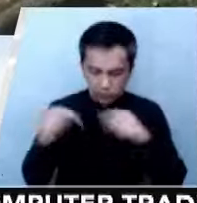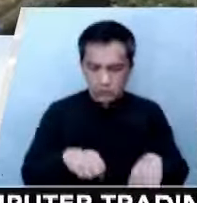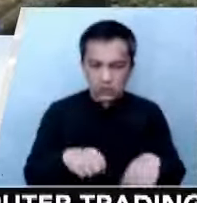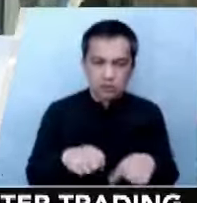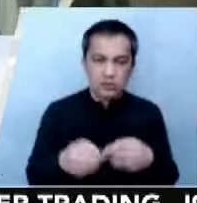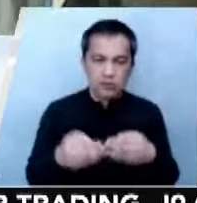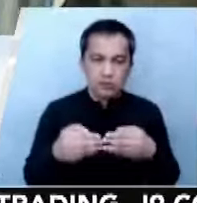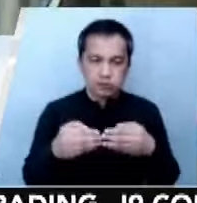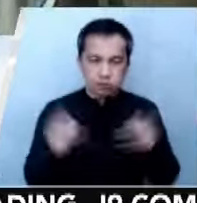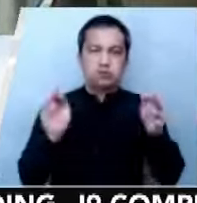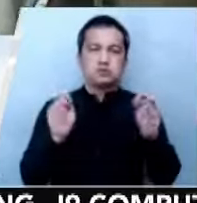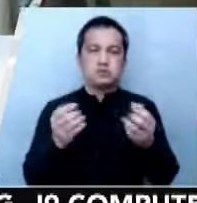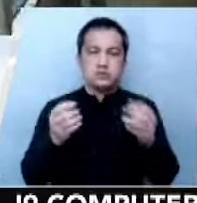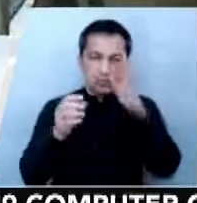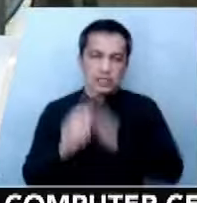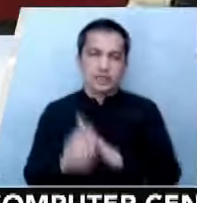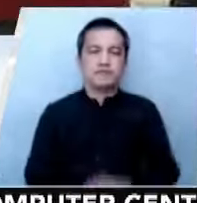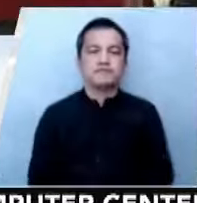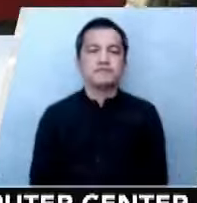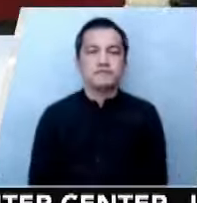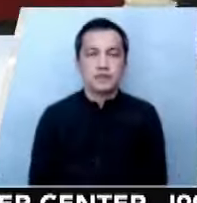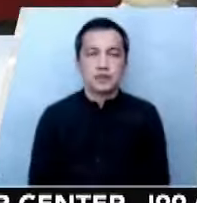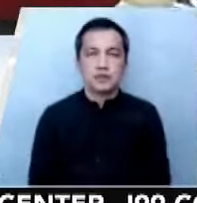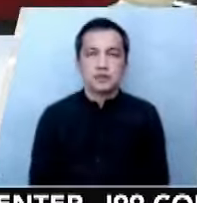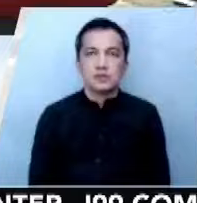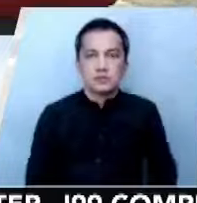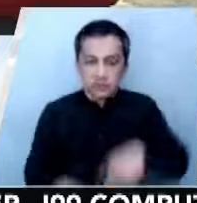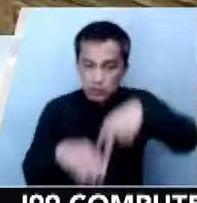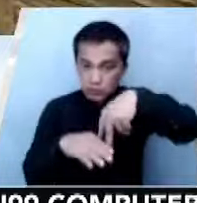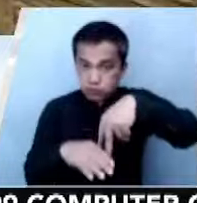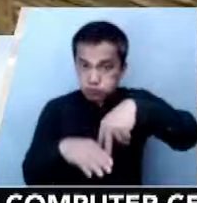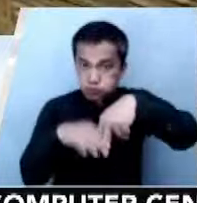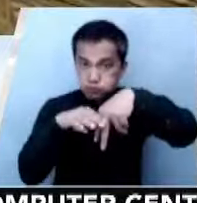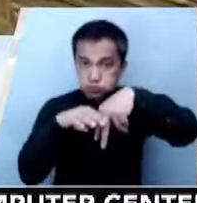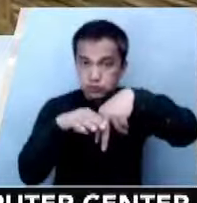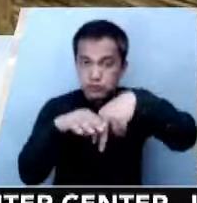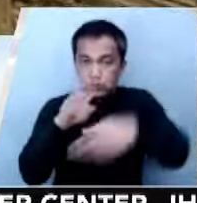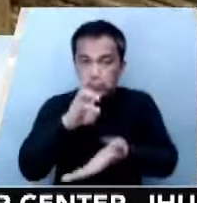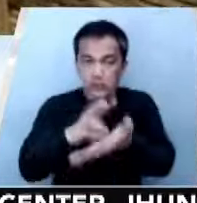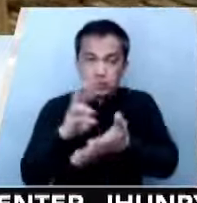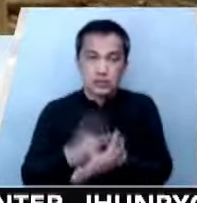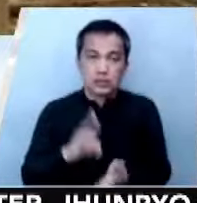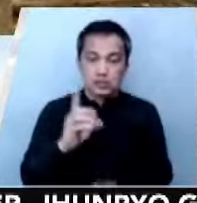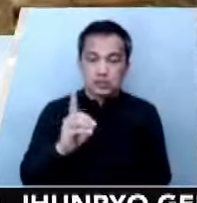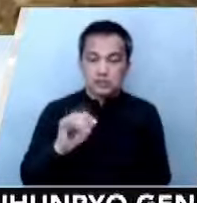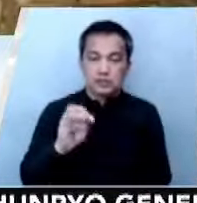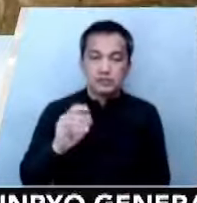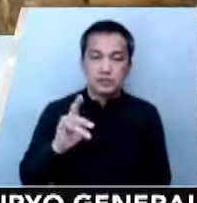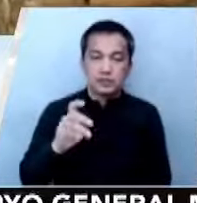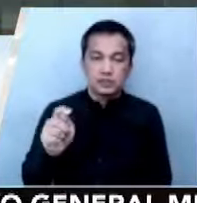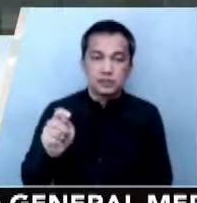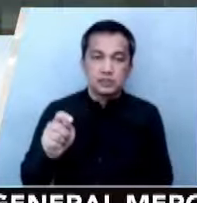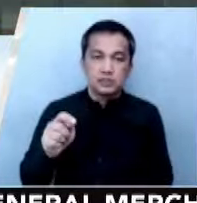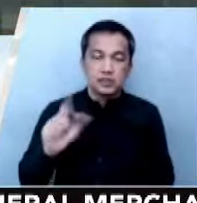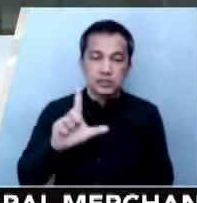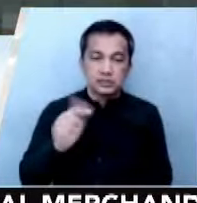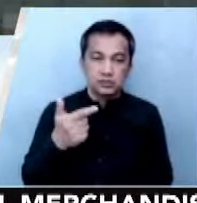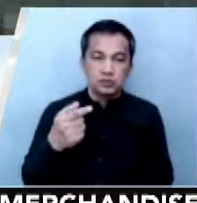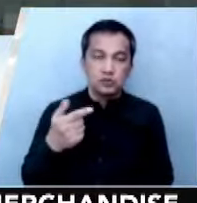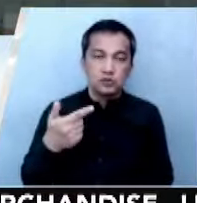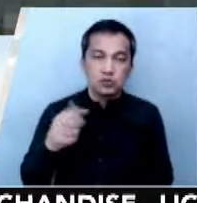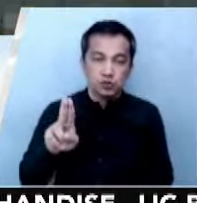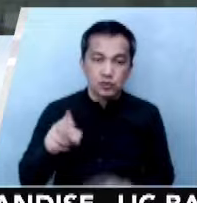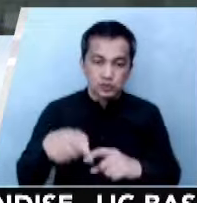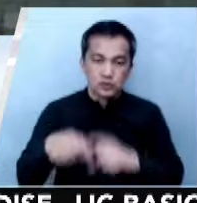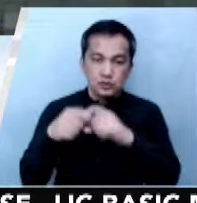floodgate natin. Umabot daw hanggang hita ang baha sa ilang bahagi ng Dampalit, kaya sinuspindi ng local government ang klase sa lahat ng antas mula